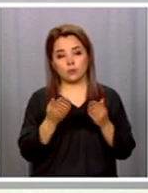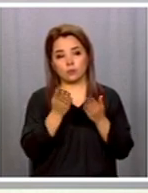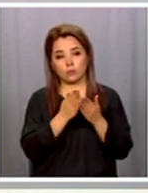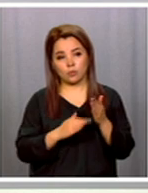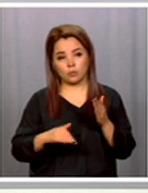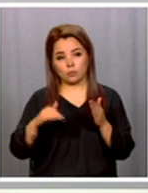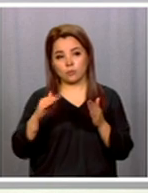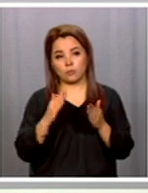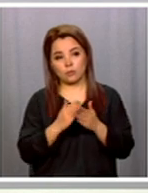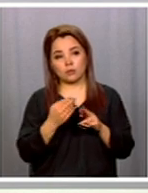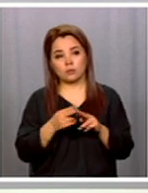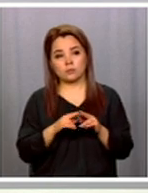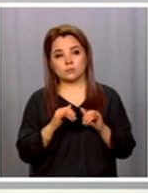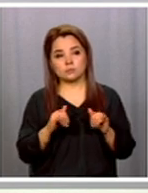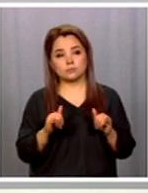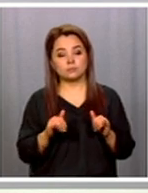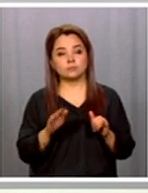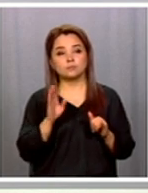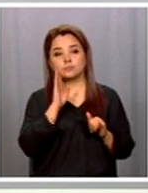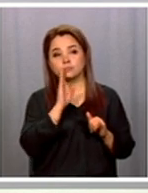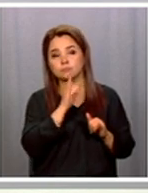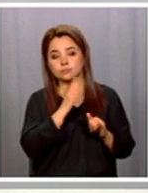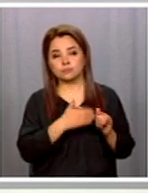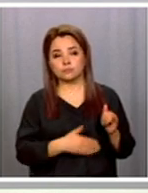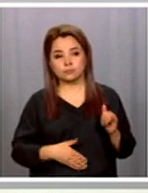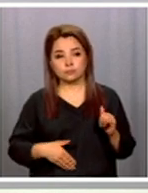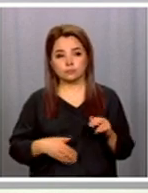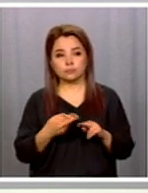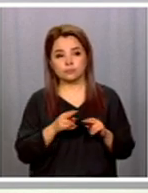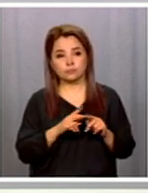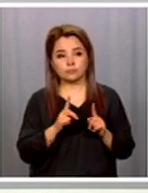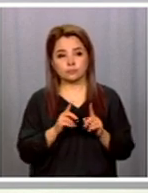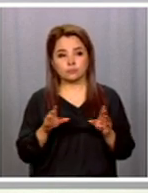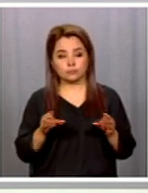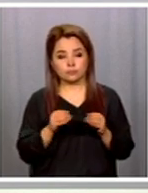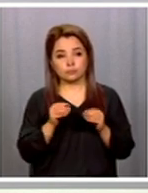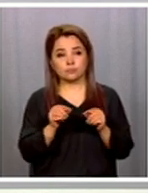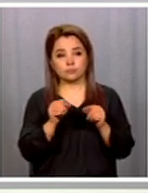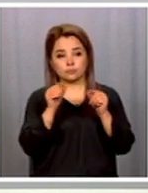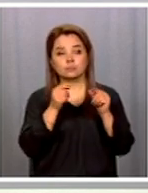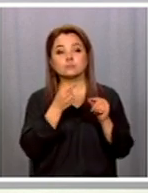оның кеңейген жерін құрсақ деп атайды, және жіңішкерген жерін мойын деп атайды.